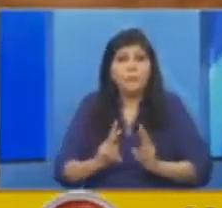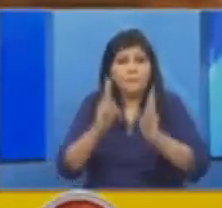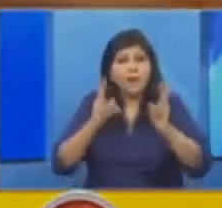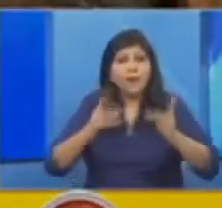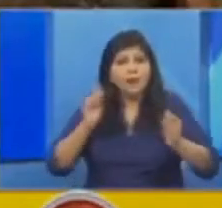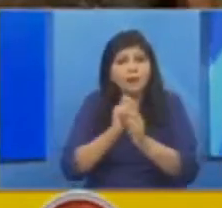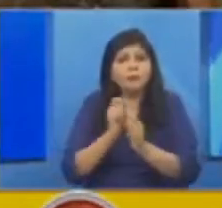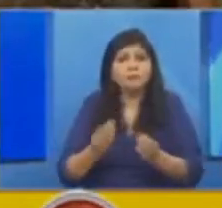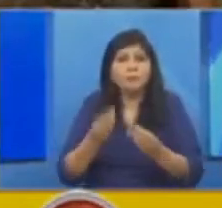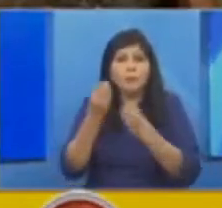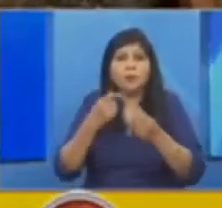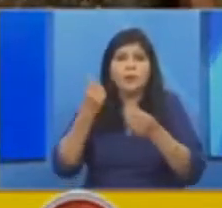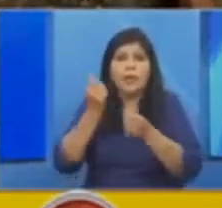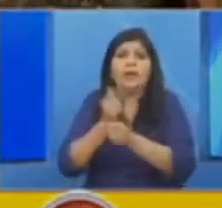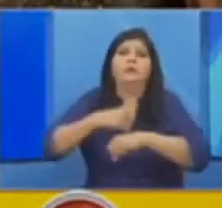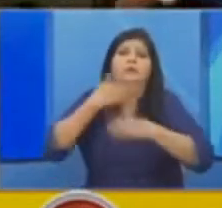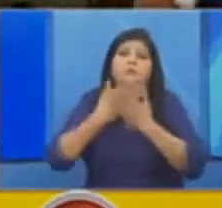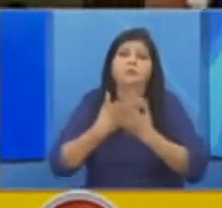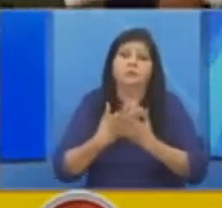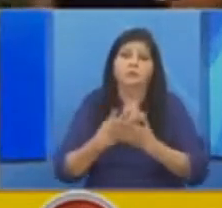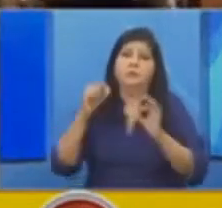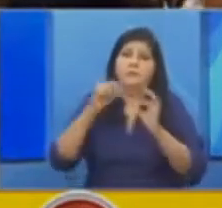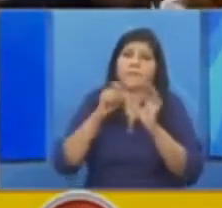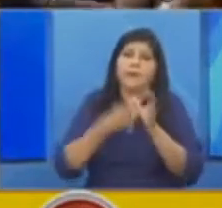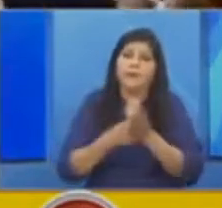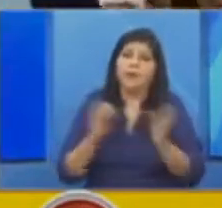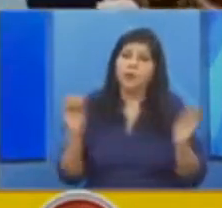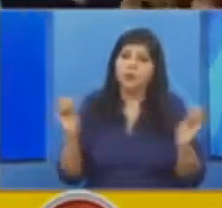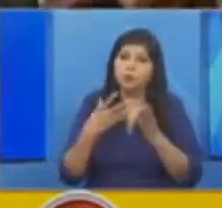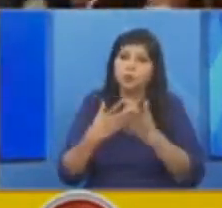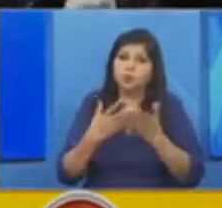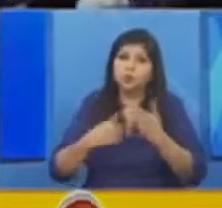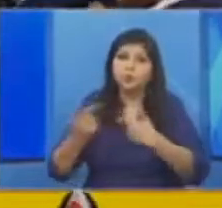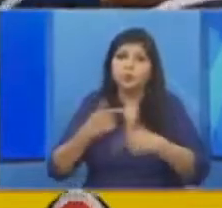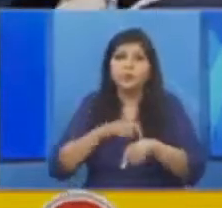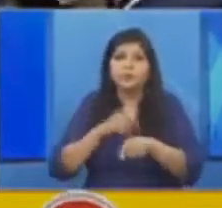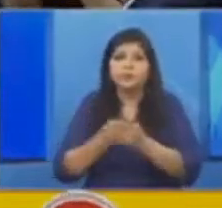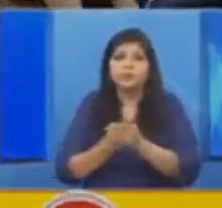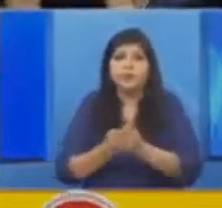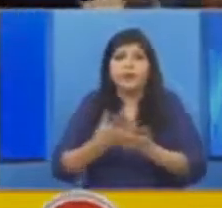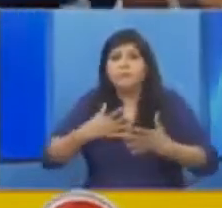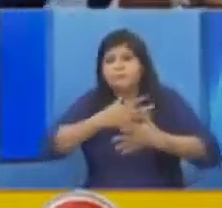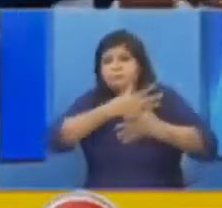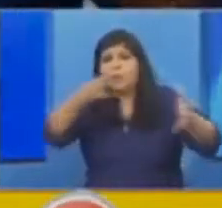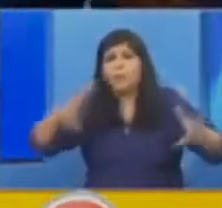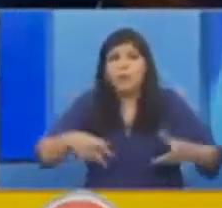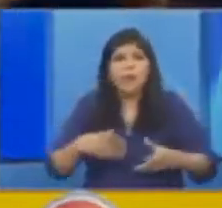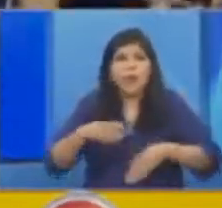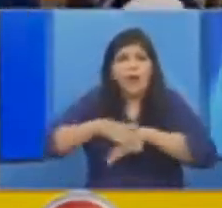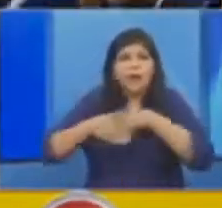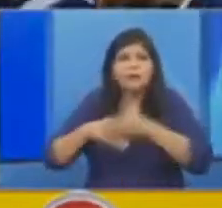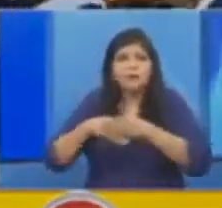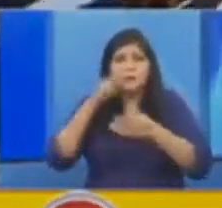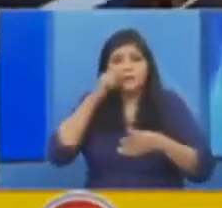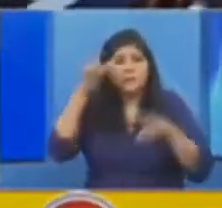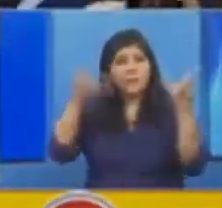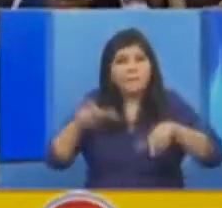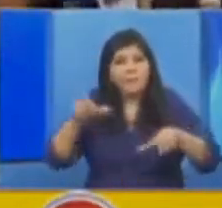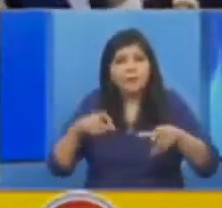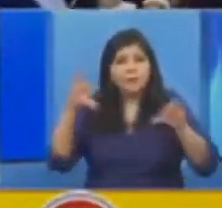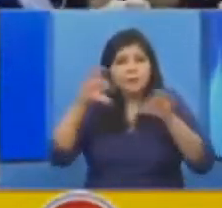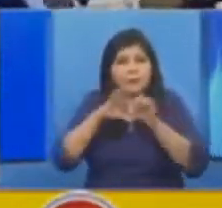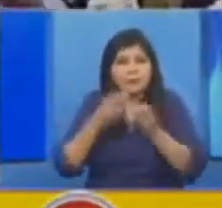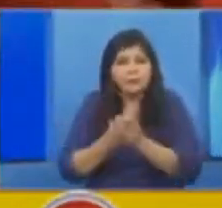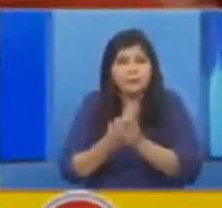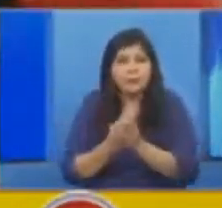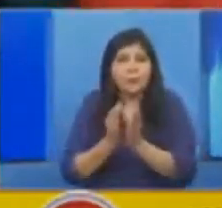बर्वना की शुरुवात में भव्य तरीके से हमारे आदिवासी भायवेन पूजापाट करते हैं और उसकी